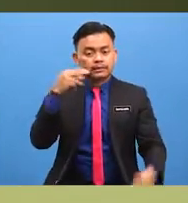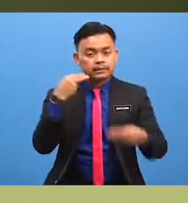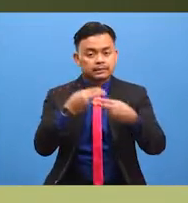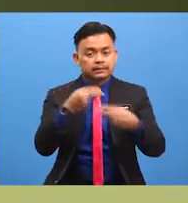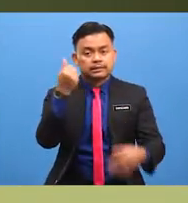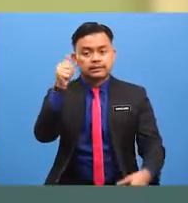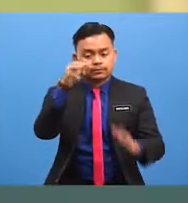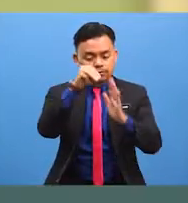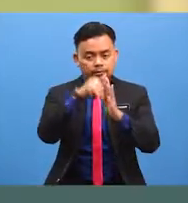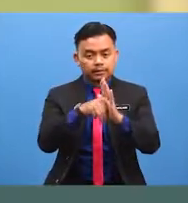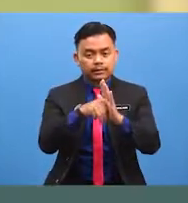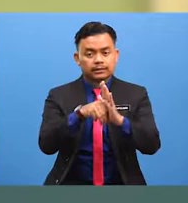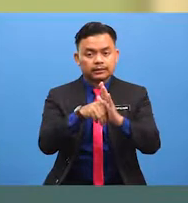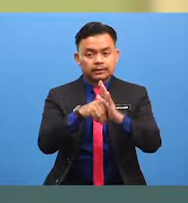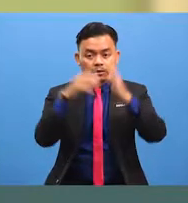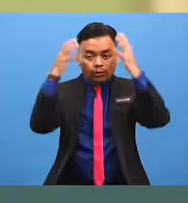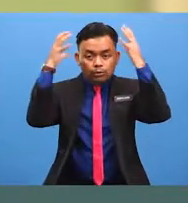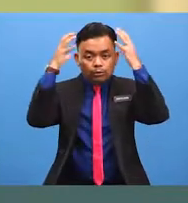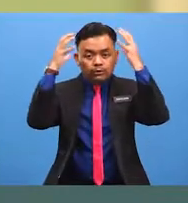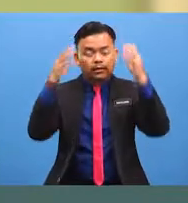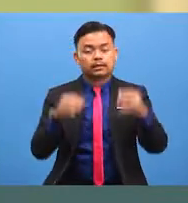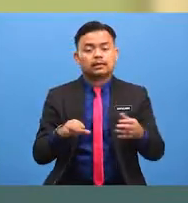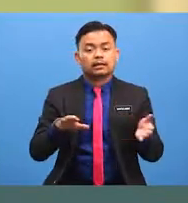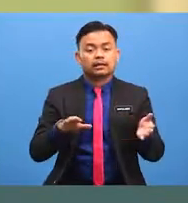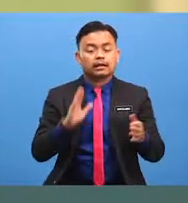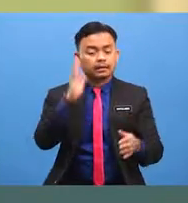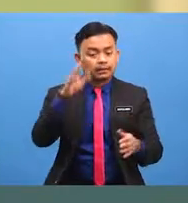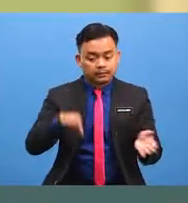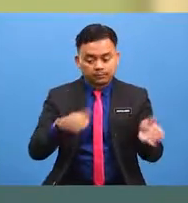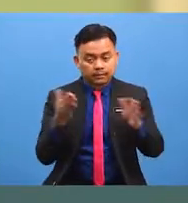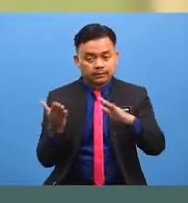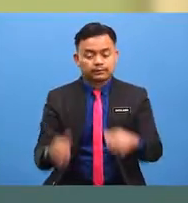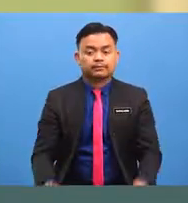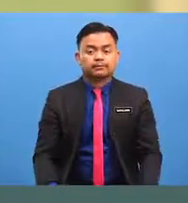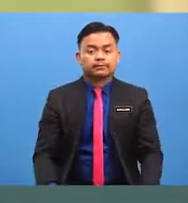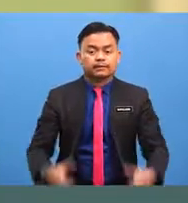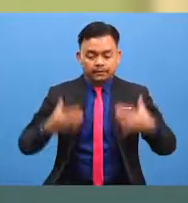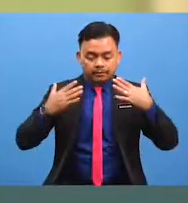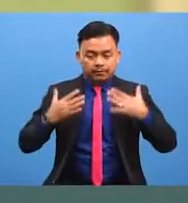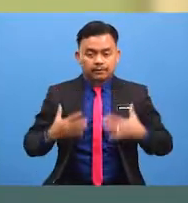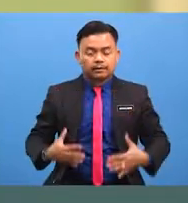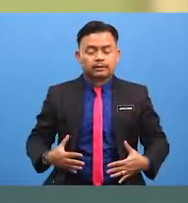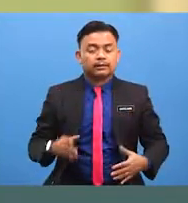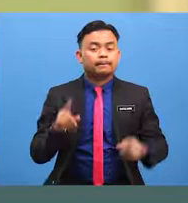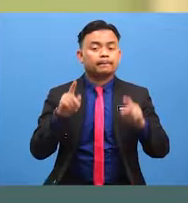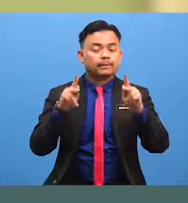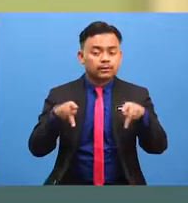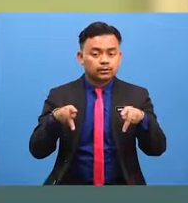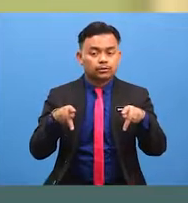mati. Badan kita memerlukan oksigen untuk menjalankan proses metabolisme.